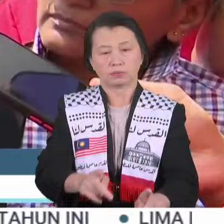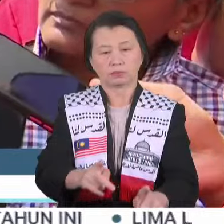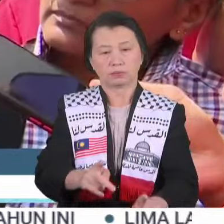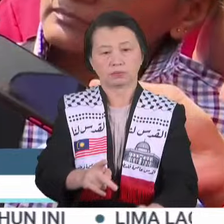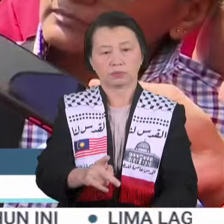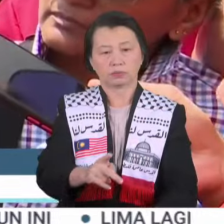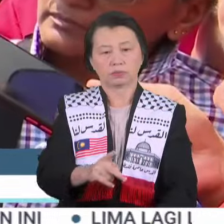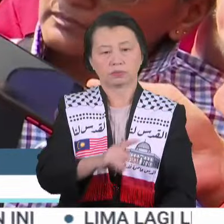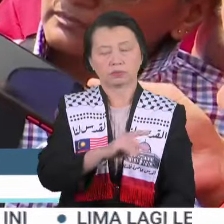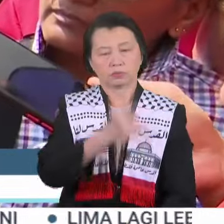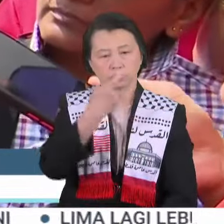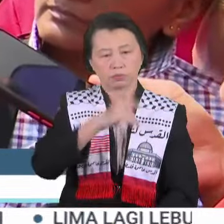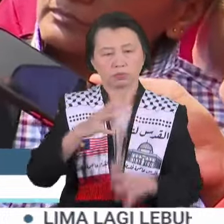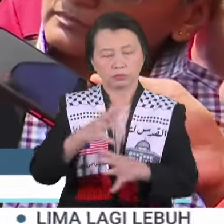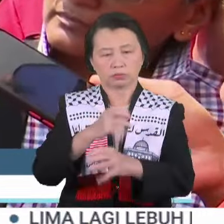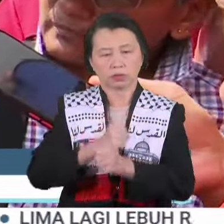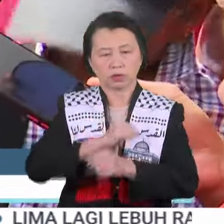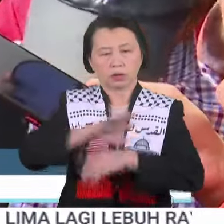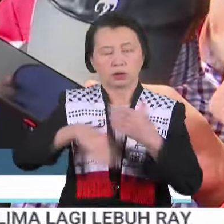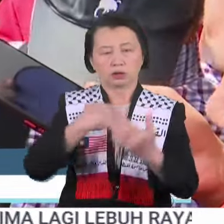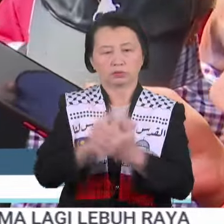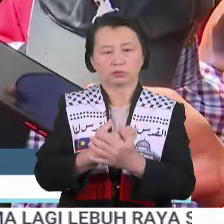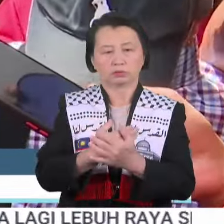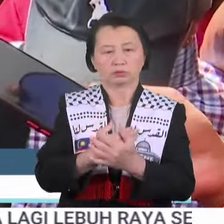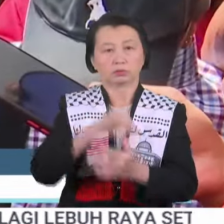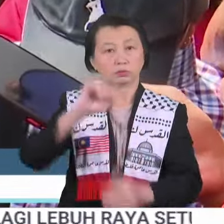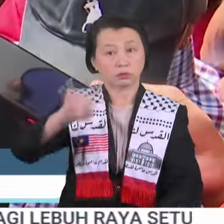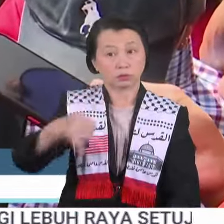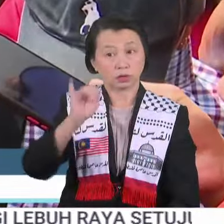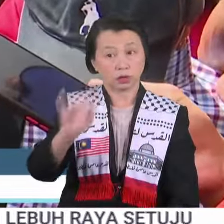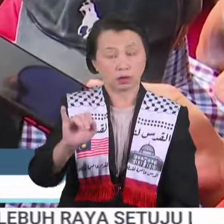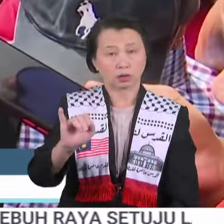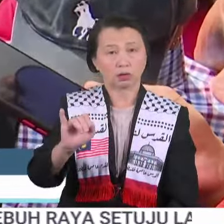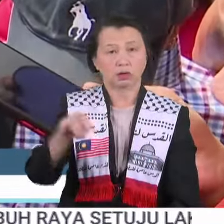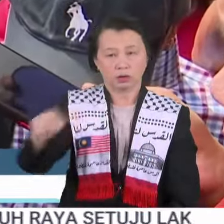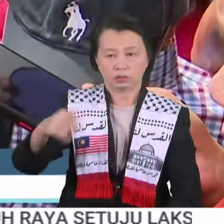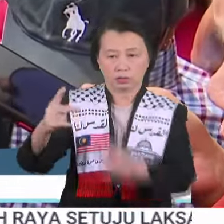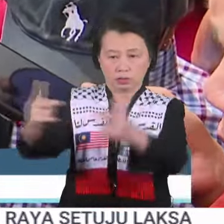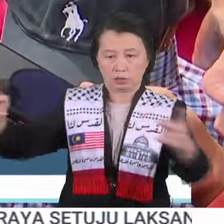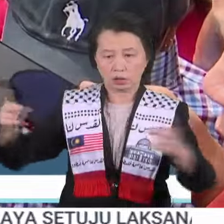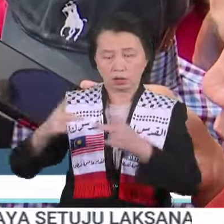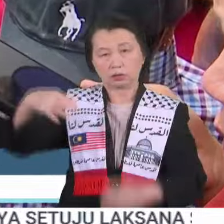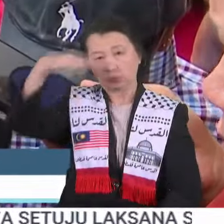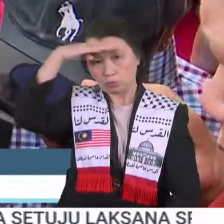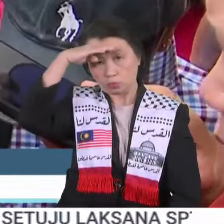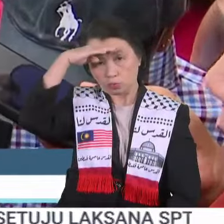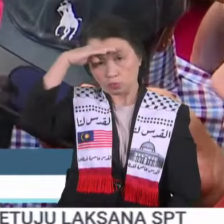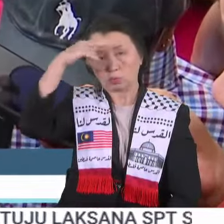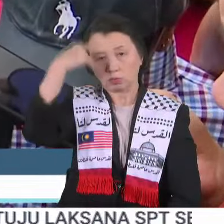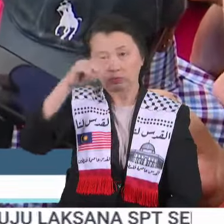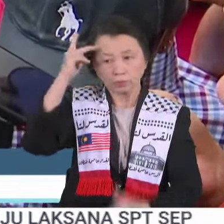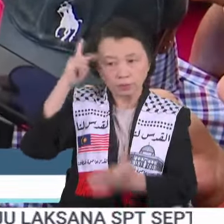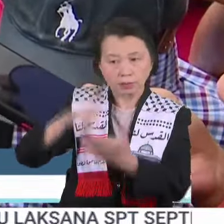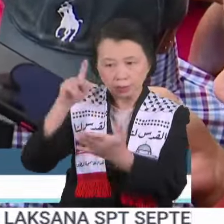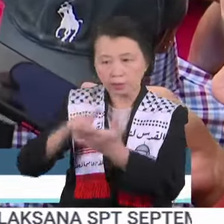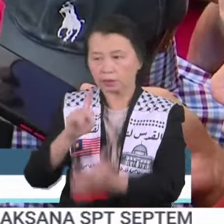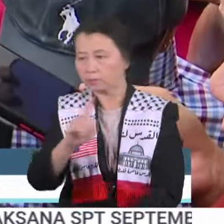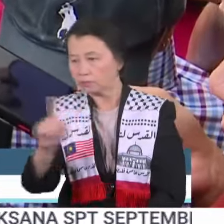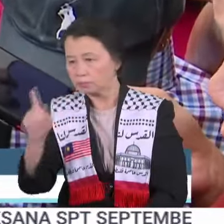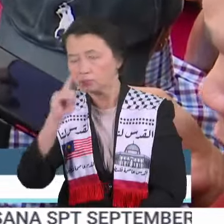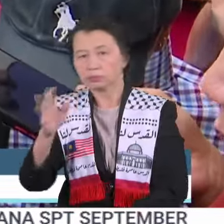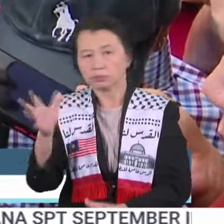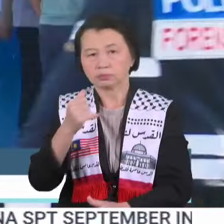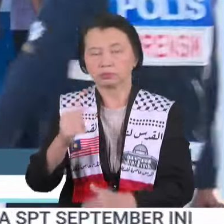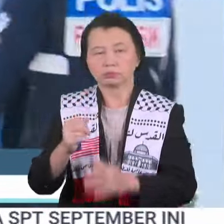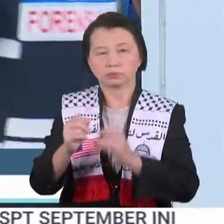Khas mendapatkan semua anggota JI yang ada di kawasan Johor untuk dikenal pasti dan diambil untuk